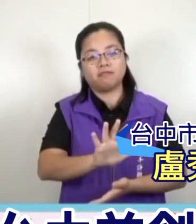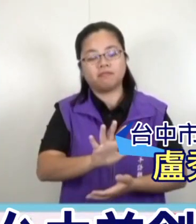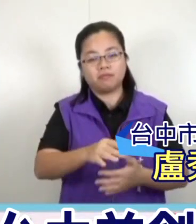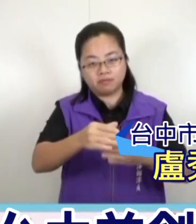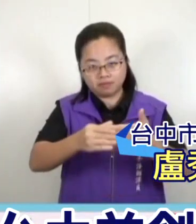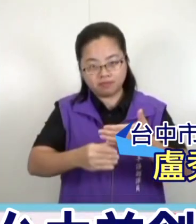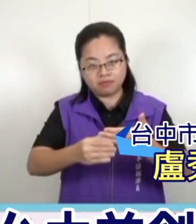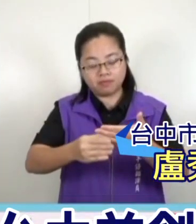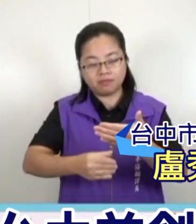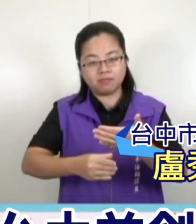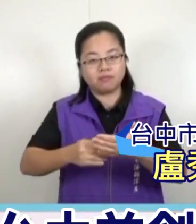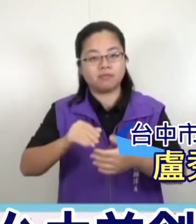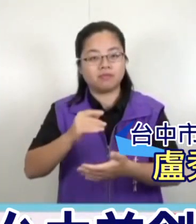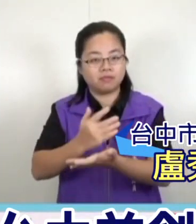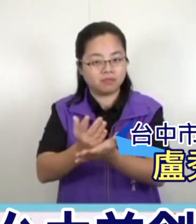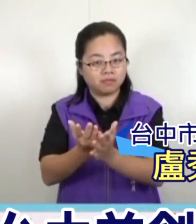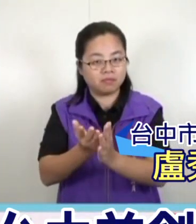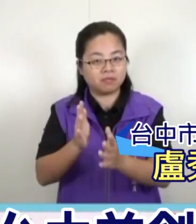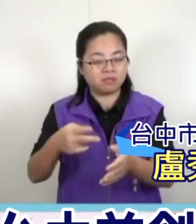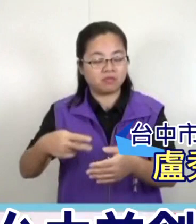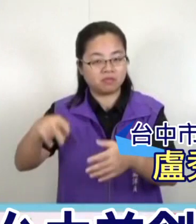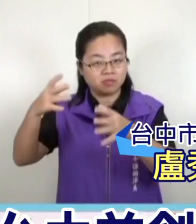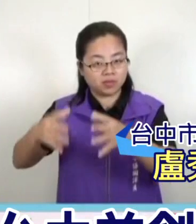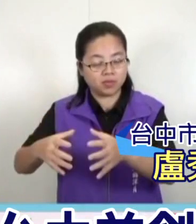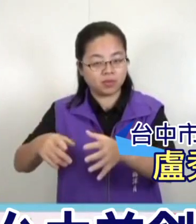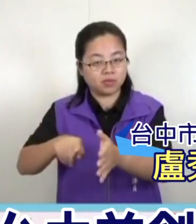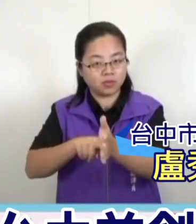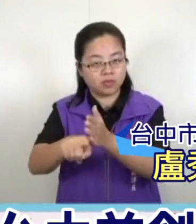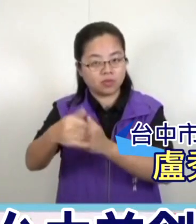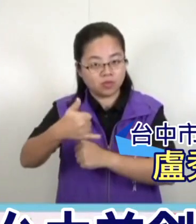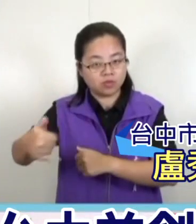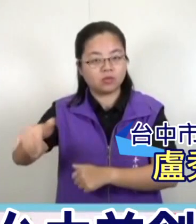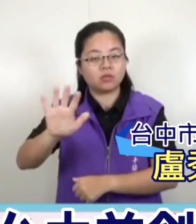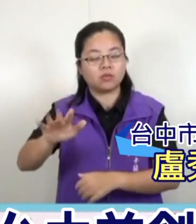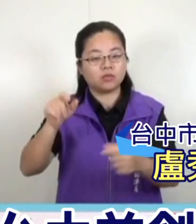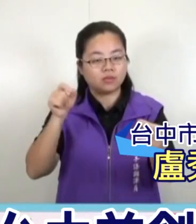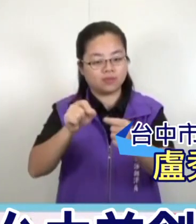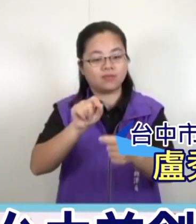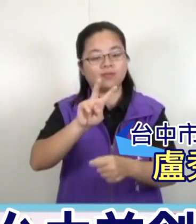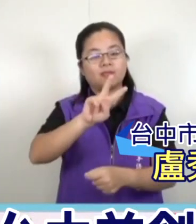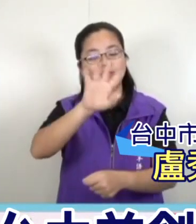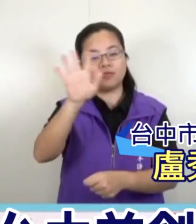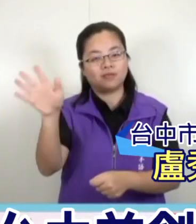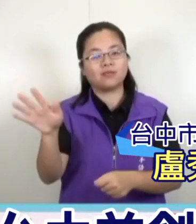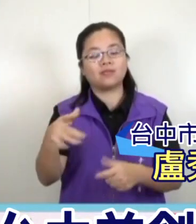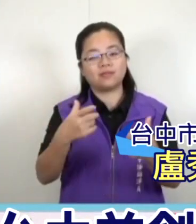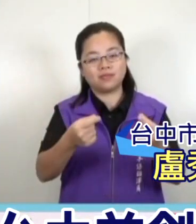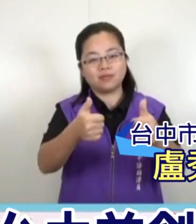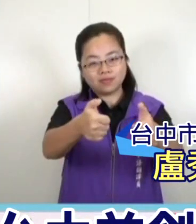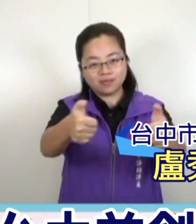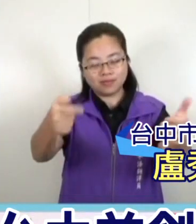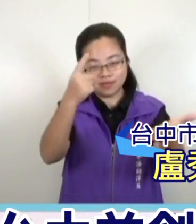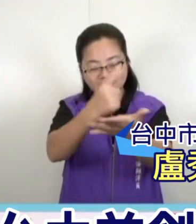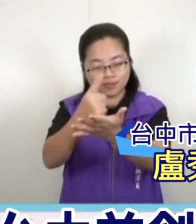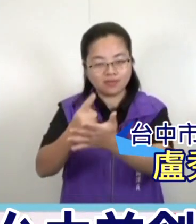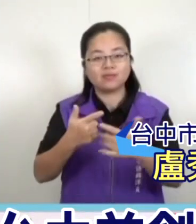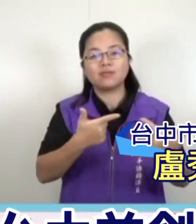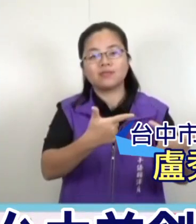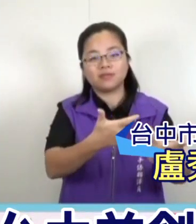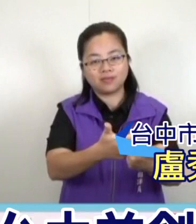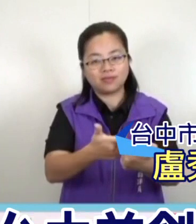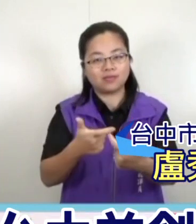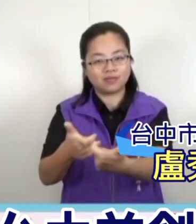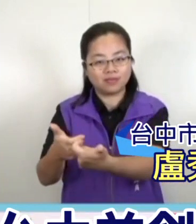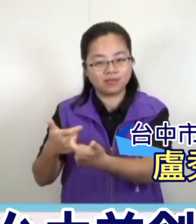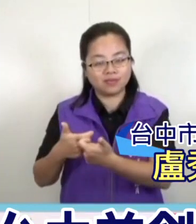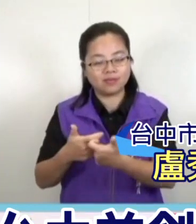了办法，然后也设了这个专责的人力，所以呢，这两天下来，那也感谢市民全力的配合。